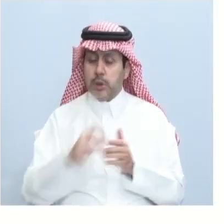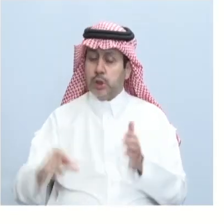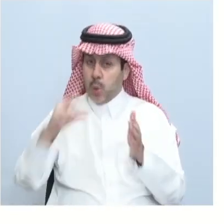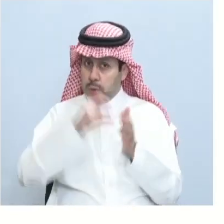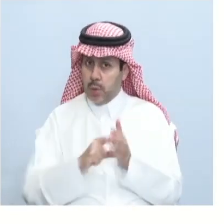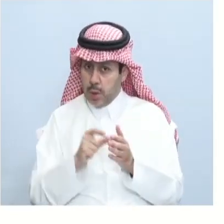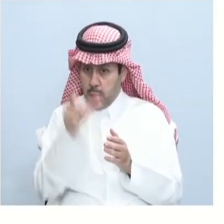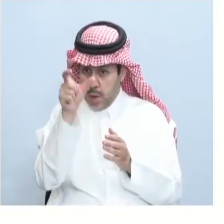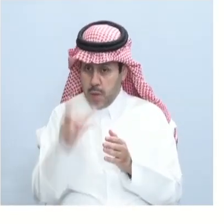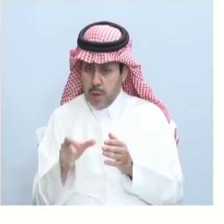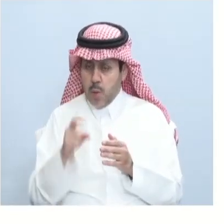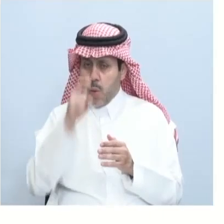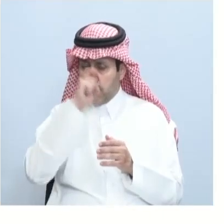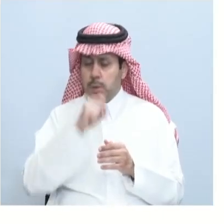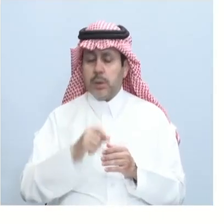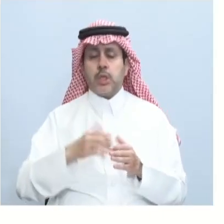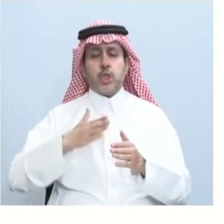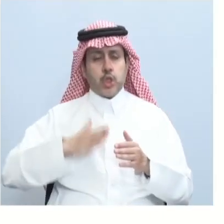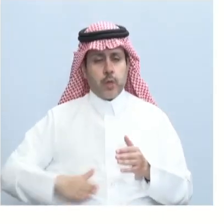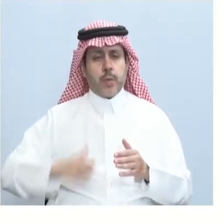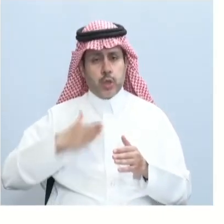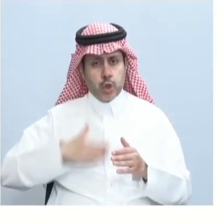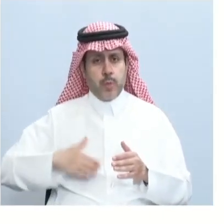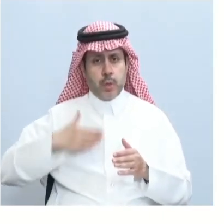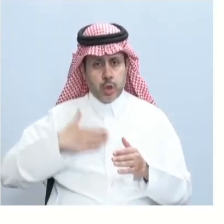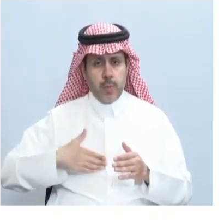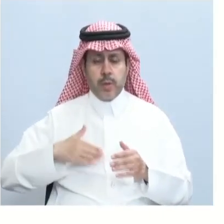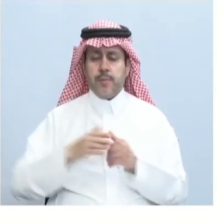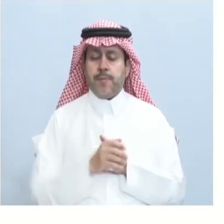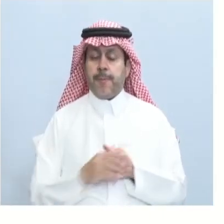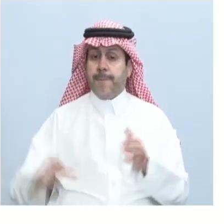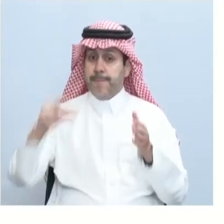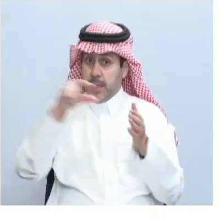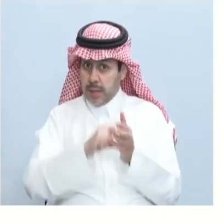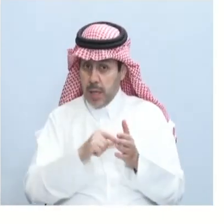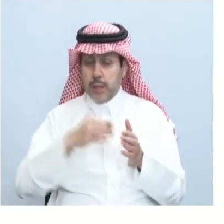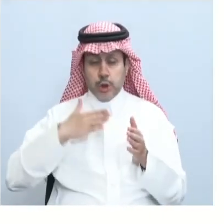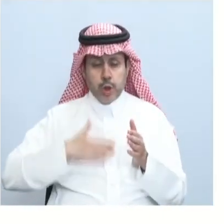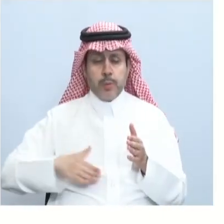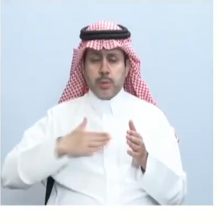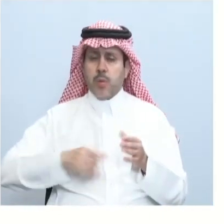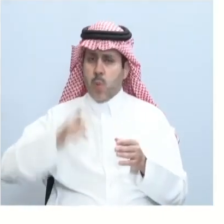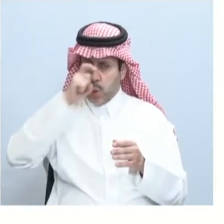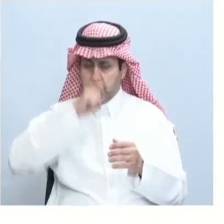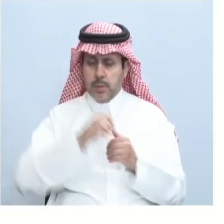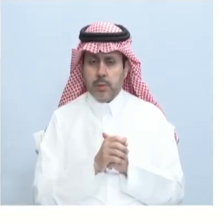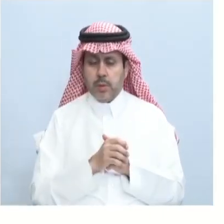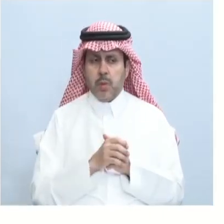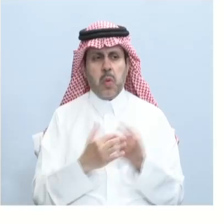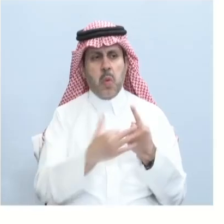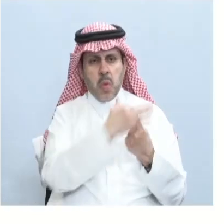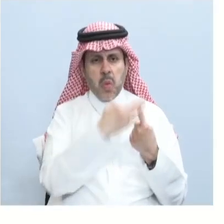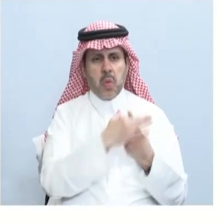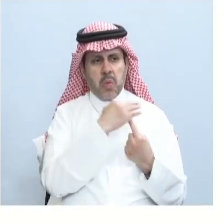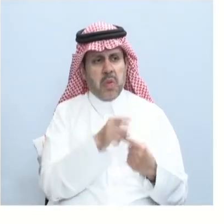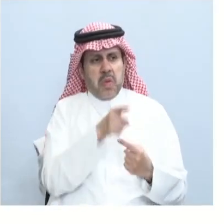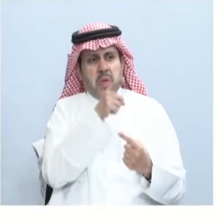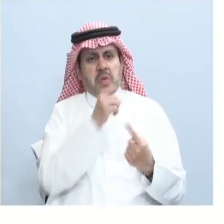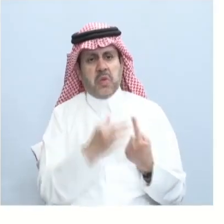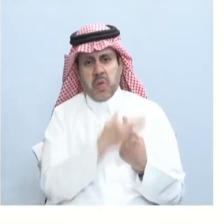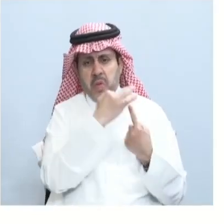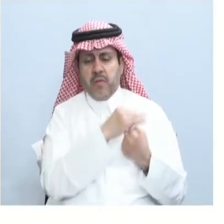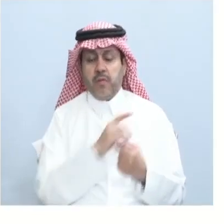وهو ماذا الصبر وان الداعي الى الله واننا له شيء من سخريه الناس